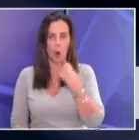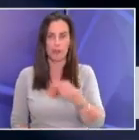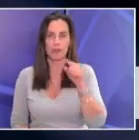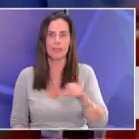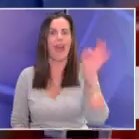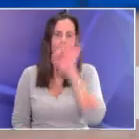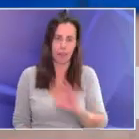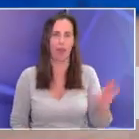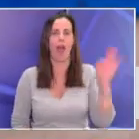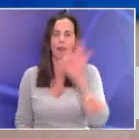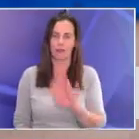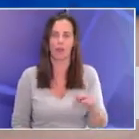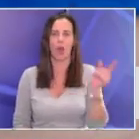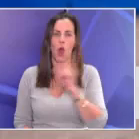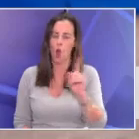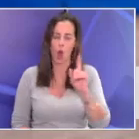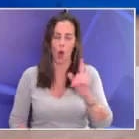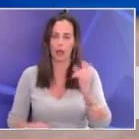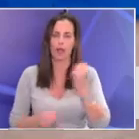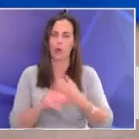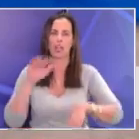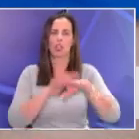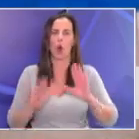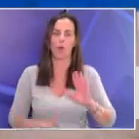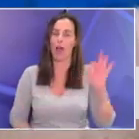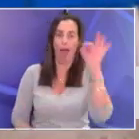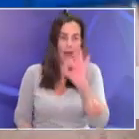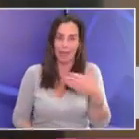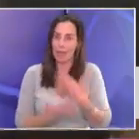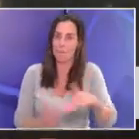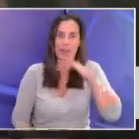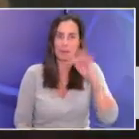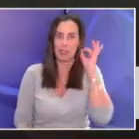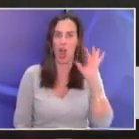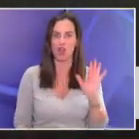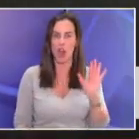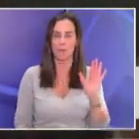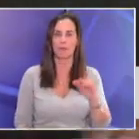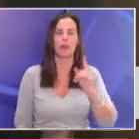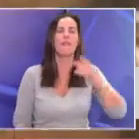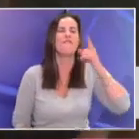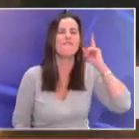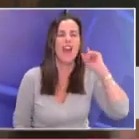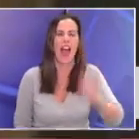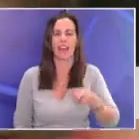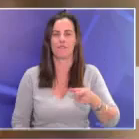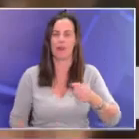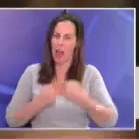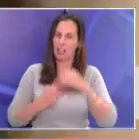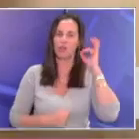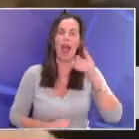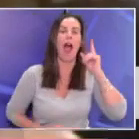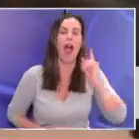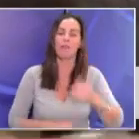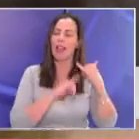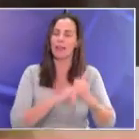שזה עדיין לא מיצה את עצמו הנושא. עדיין אין מספיק נשים. וחייבים לאתגר אותם,